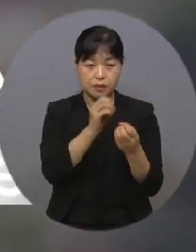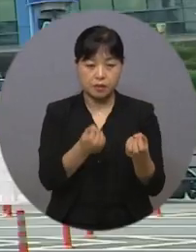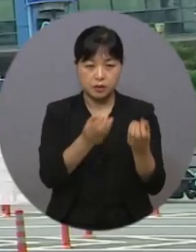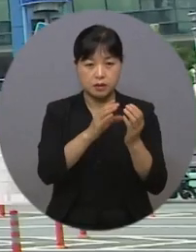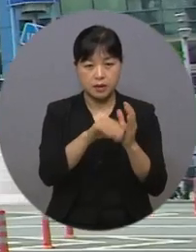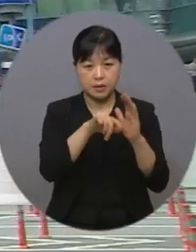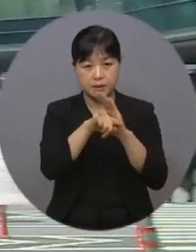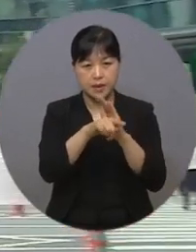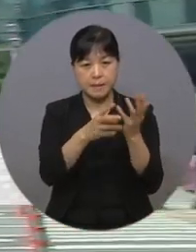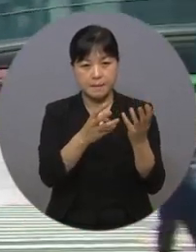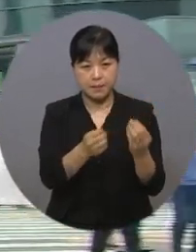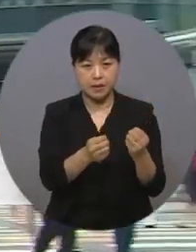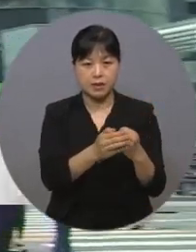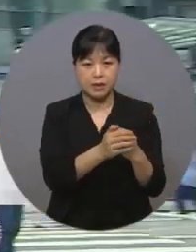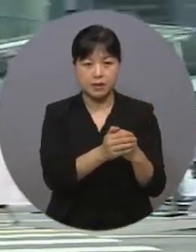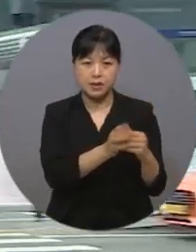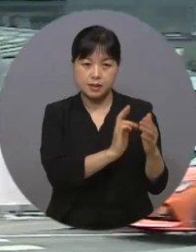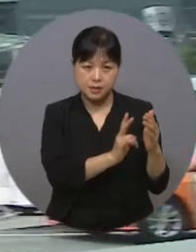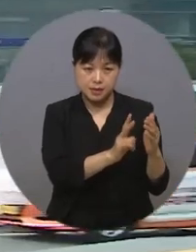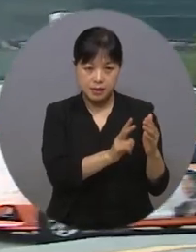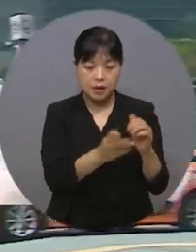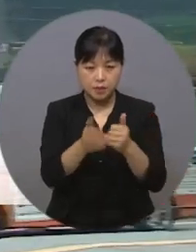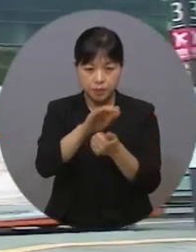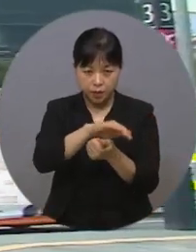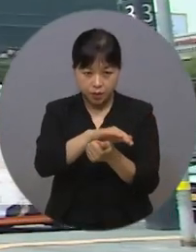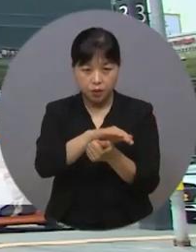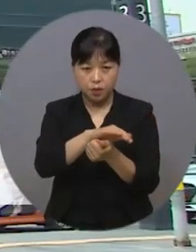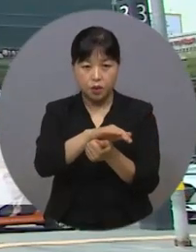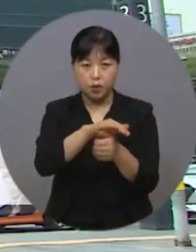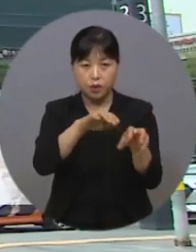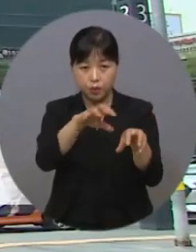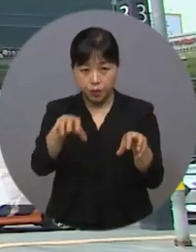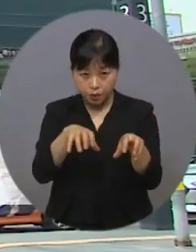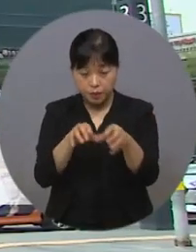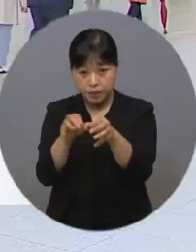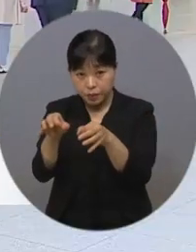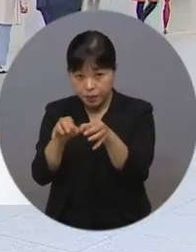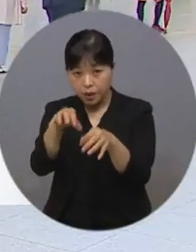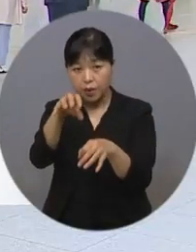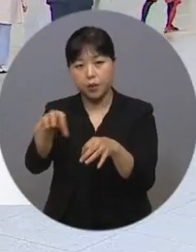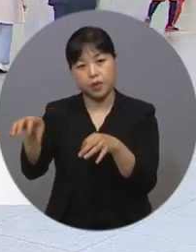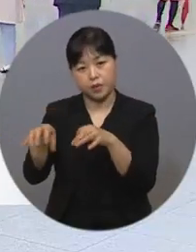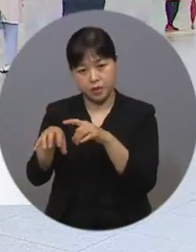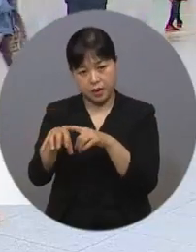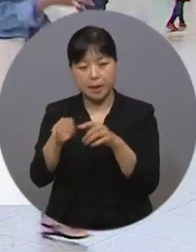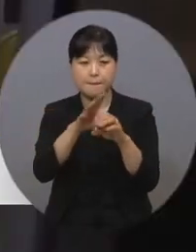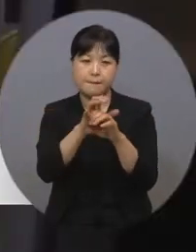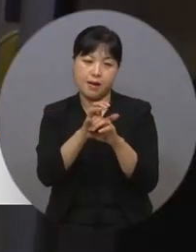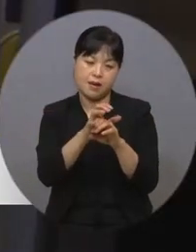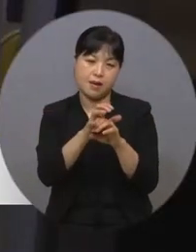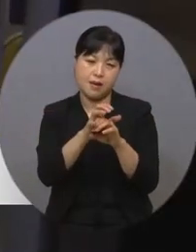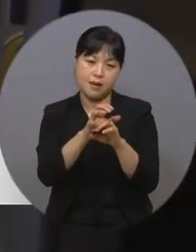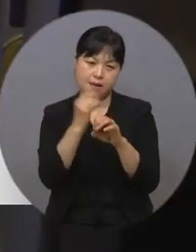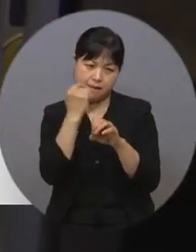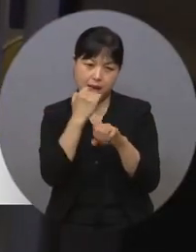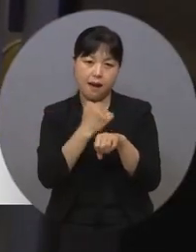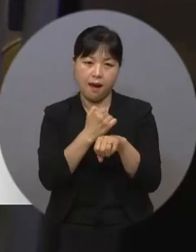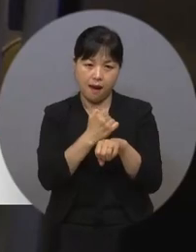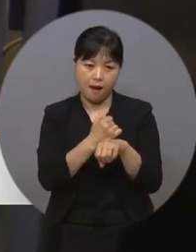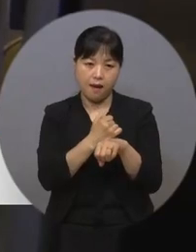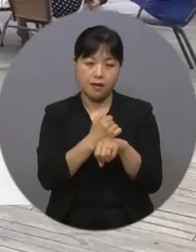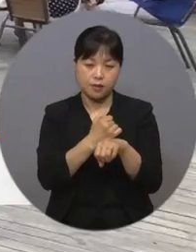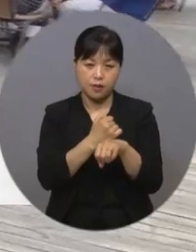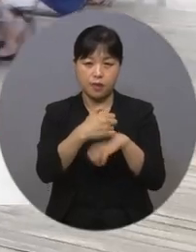이용이 많은 교통시설과 성묘 봉안시설, 유통매장 등 시설의 방역조치를 강화하고